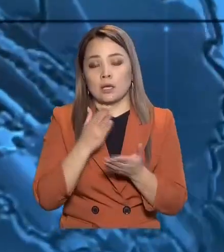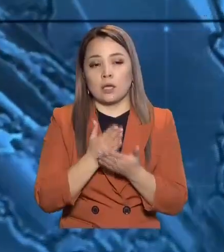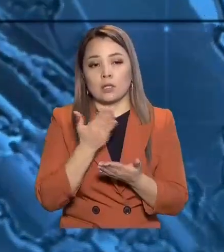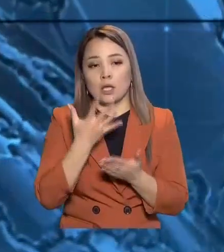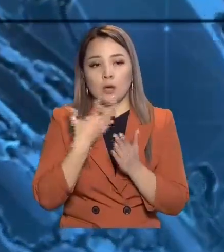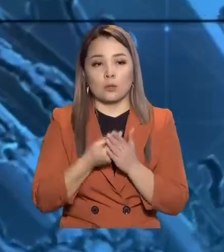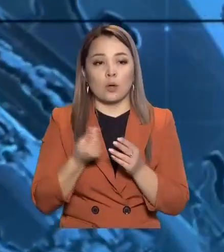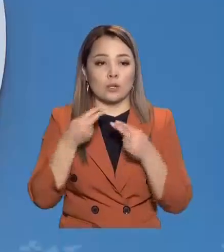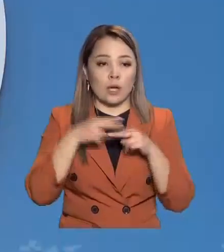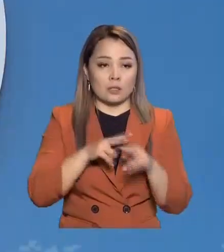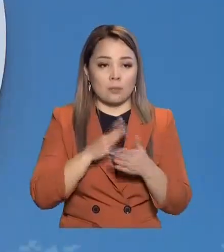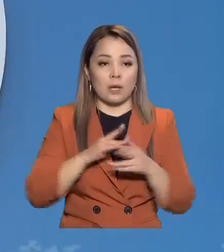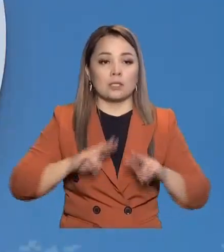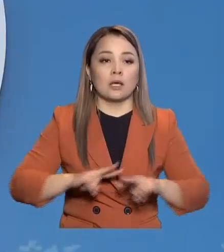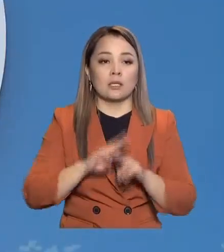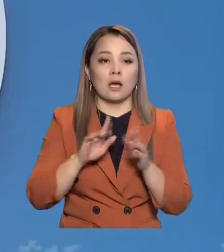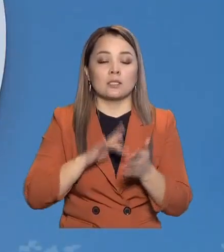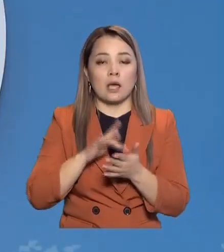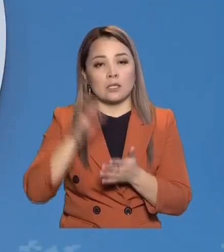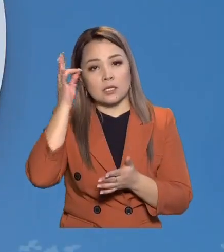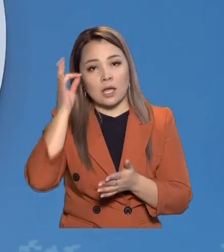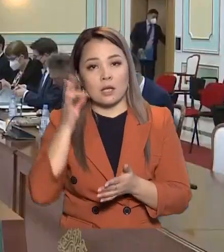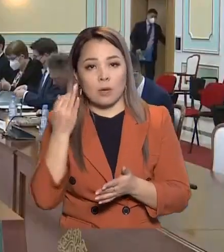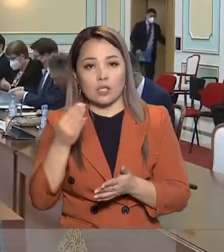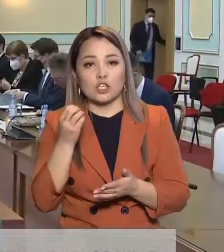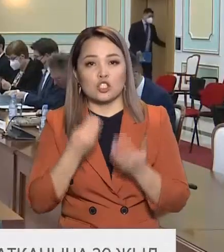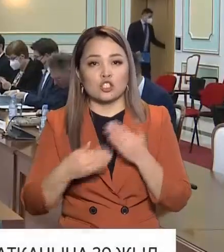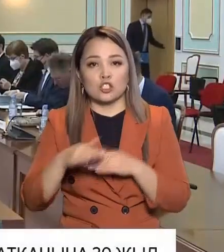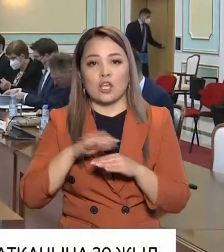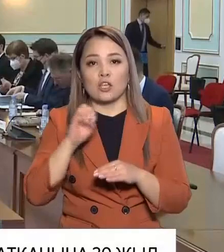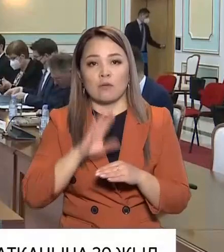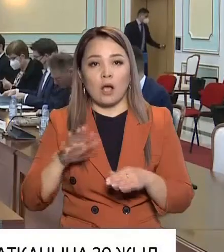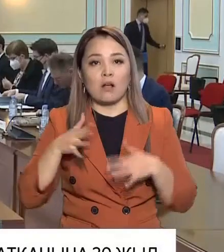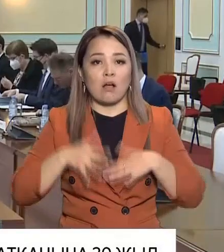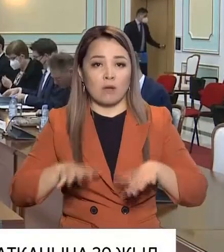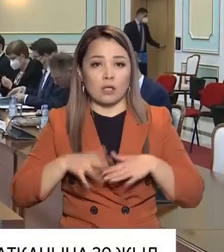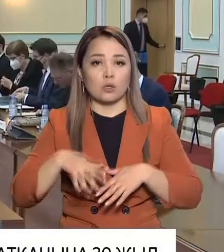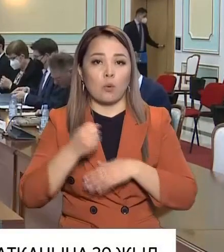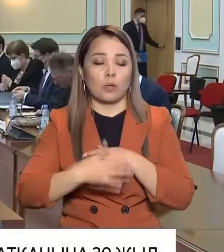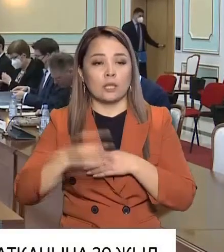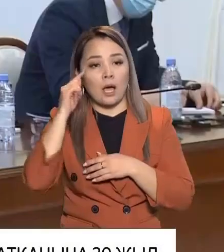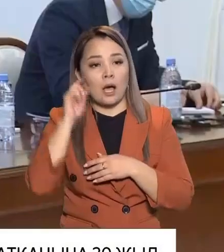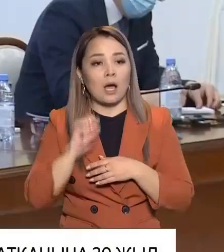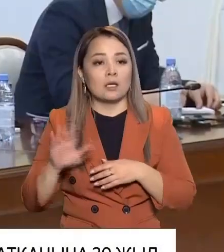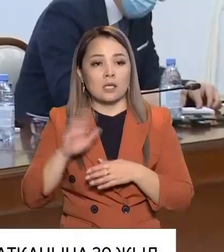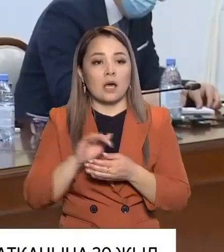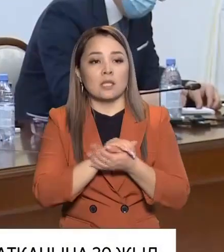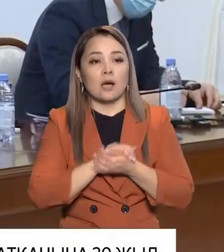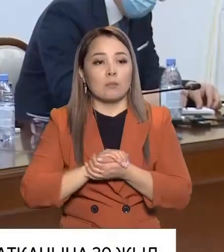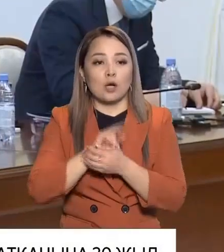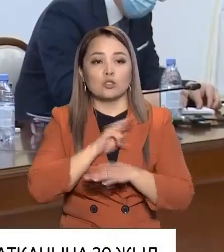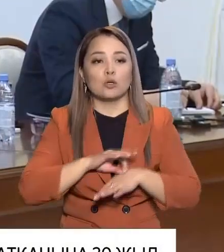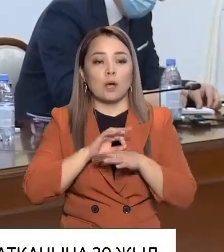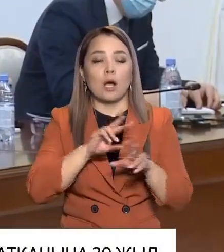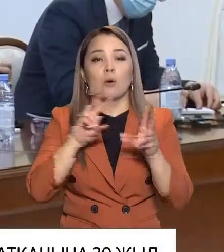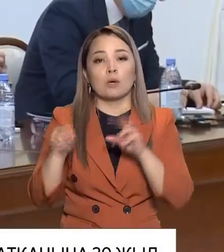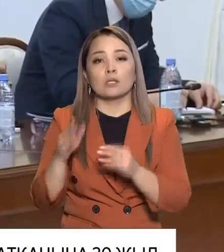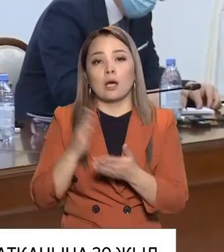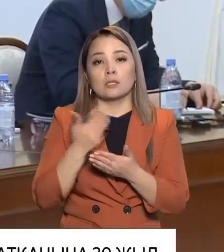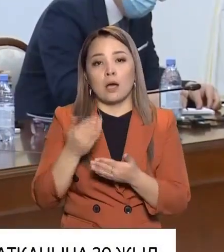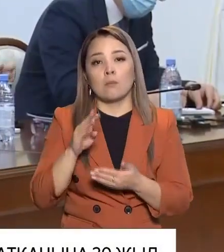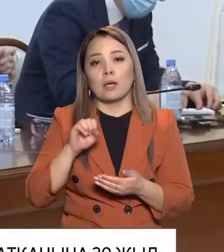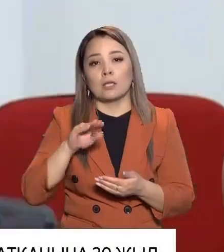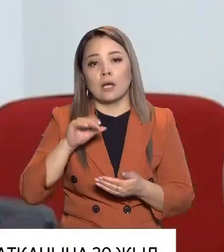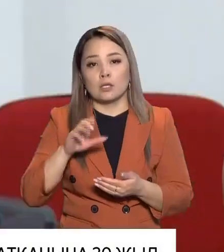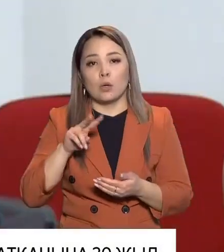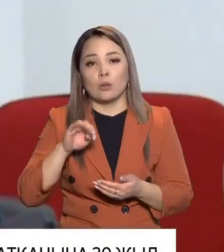құйылған. Бүгін елордаға Германияның Шығыс Еуропа, Кавказ және Орталық Азия елдерімен ынтымақтастық мәселелері жөніндегі уәкілі